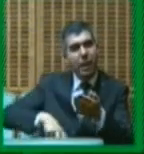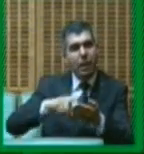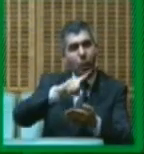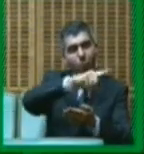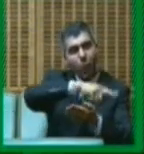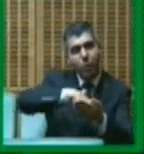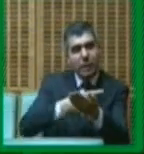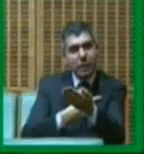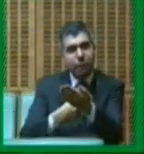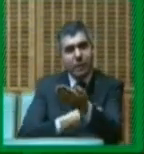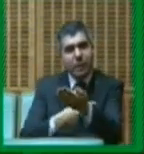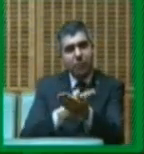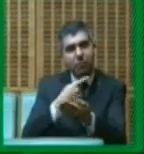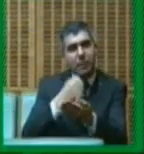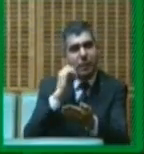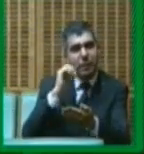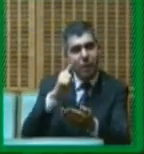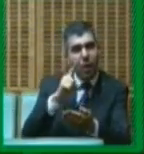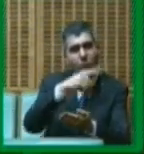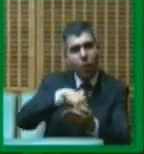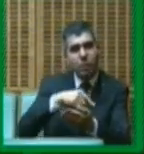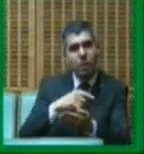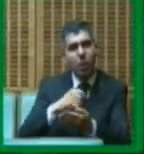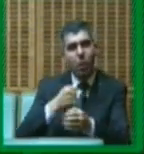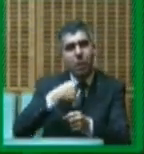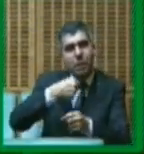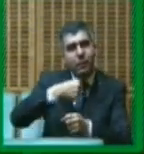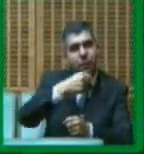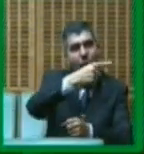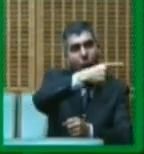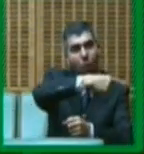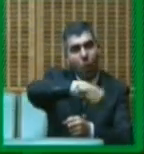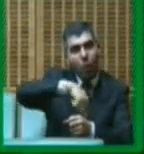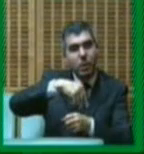طيب ولكن وزما خنا يتعدى شي نجم ونخلي غير يتعدى نادي ندم